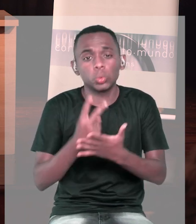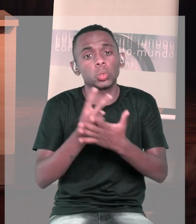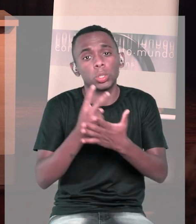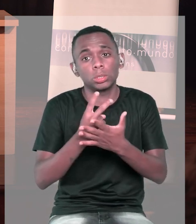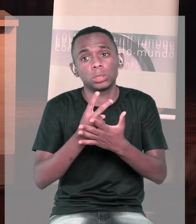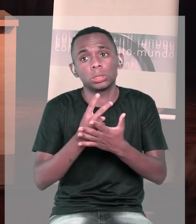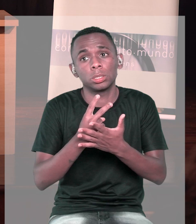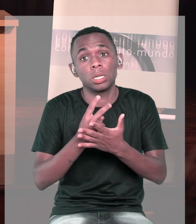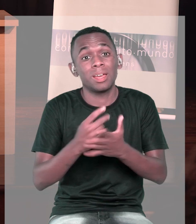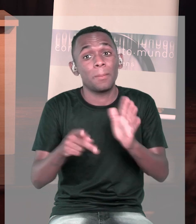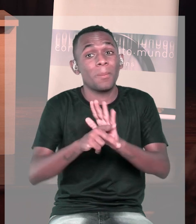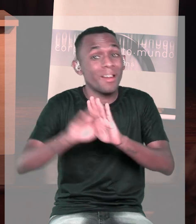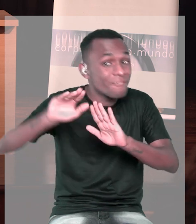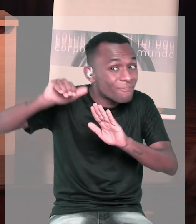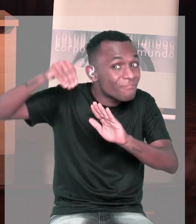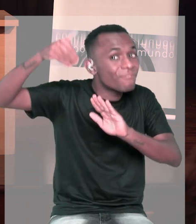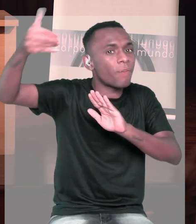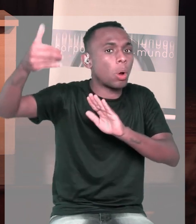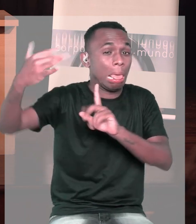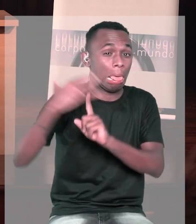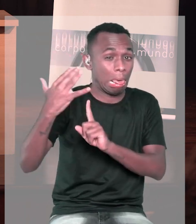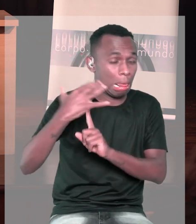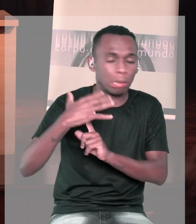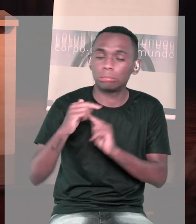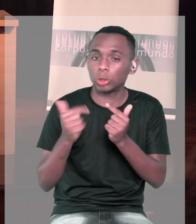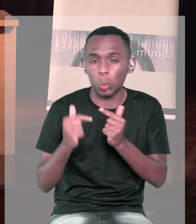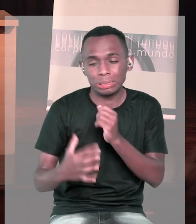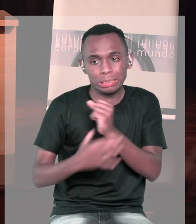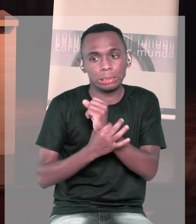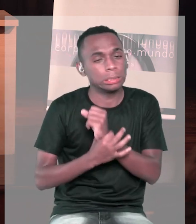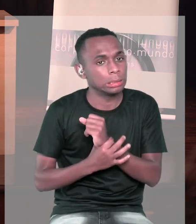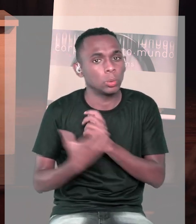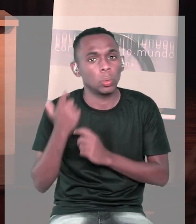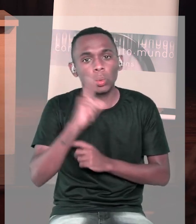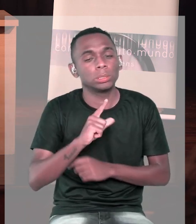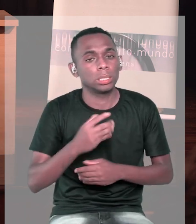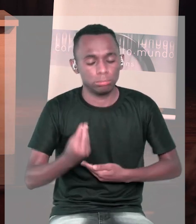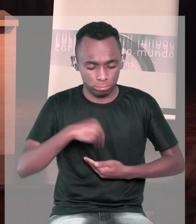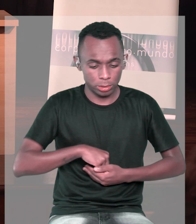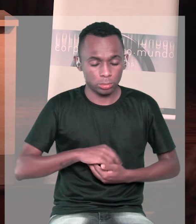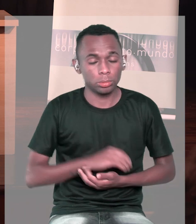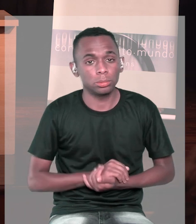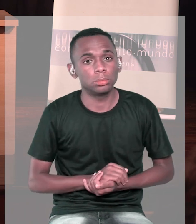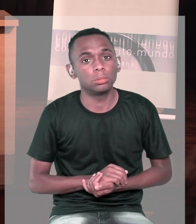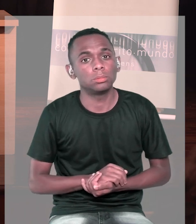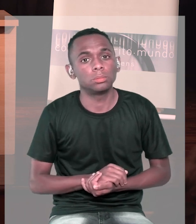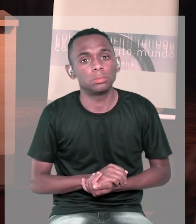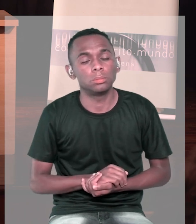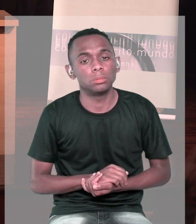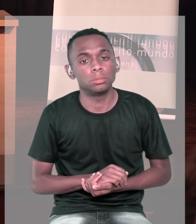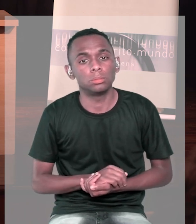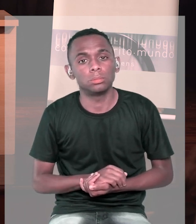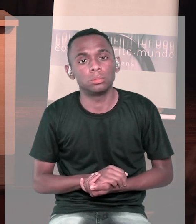integridade contra ataques do exterior. Cette représentation qu'on a eue de la santé, aujourd'hui, elle est en train